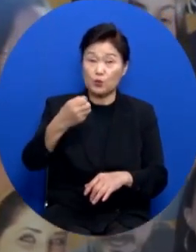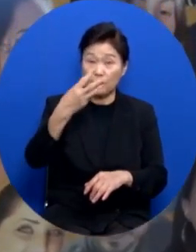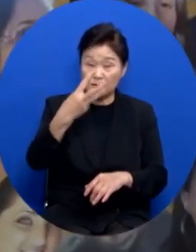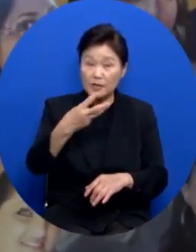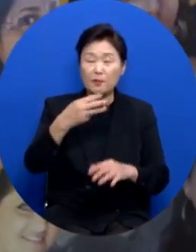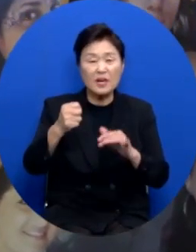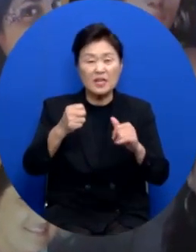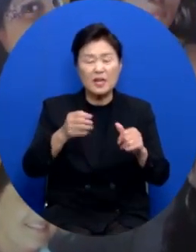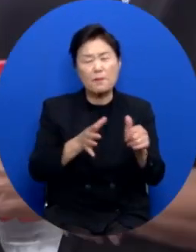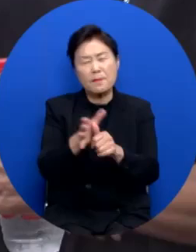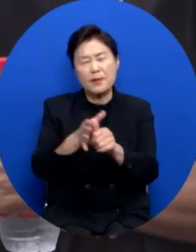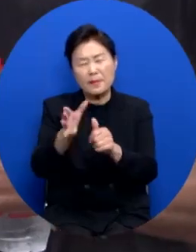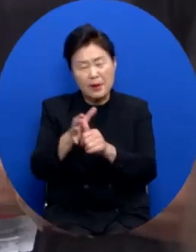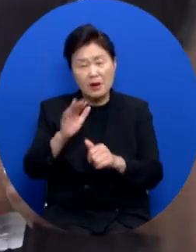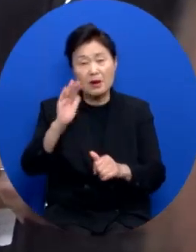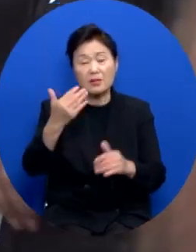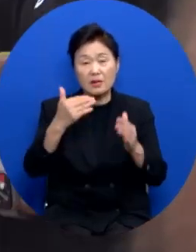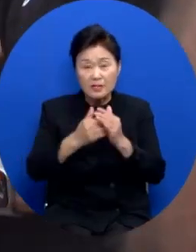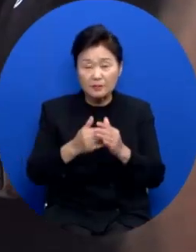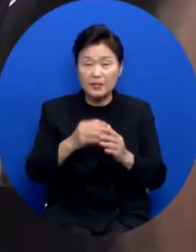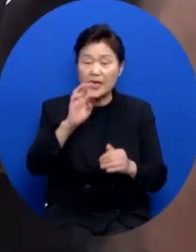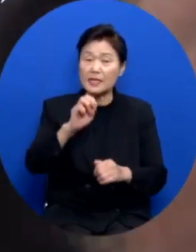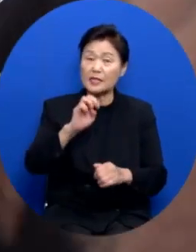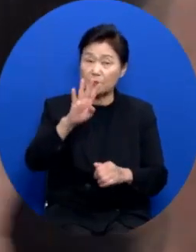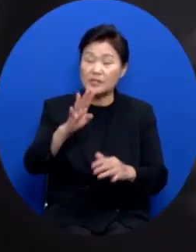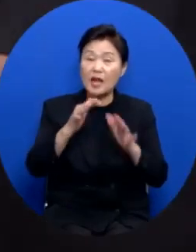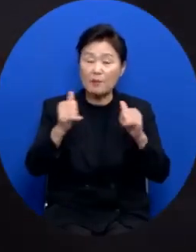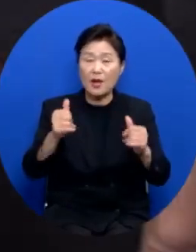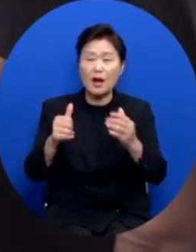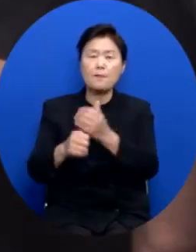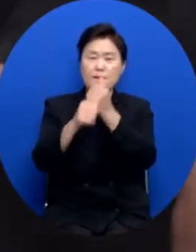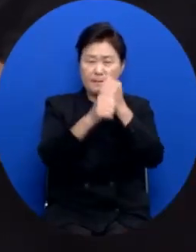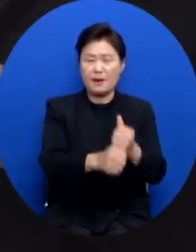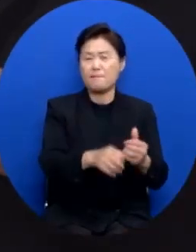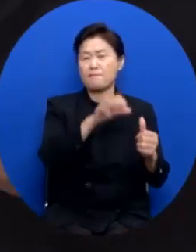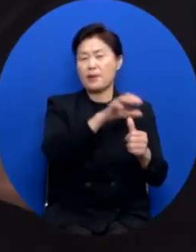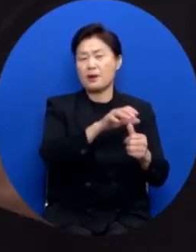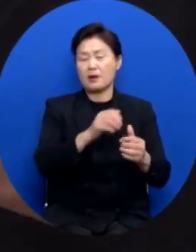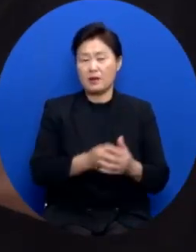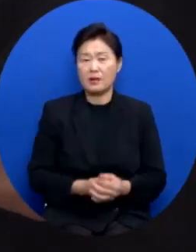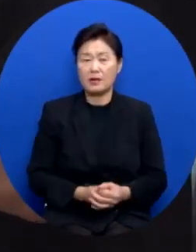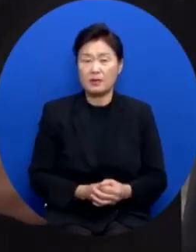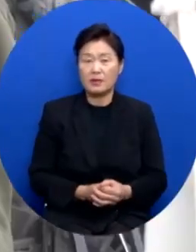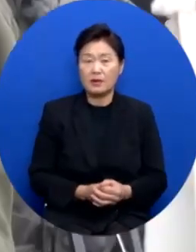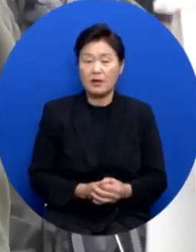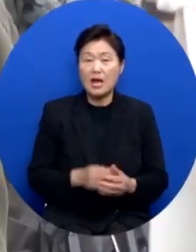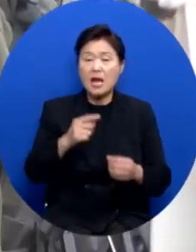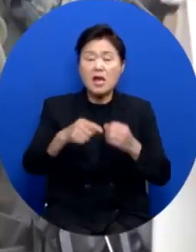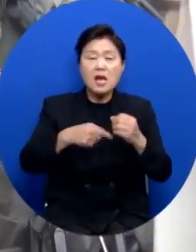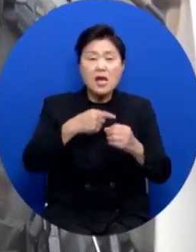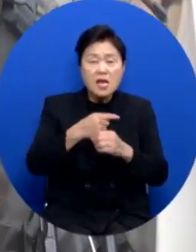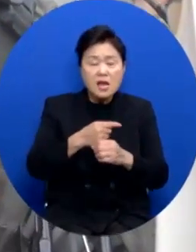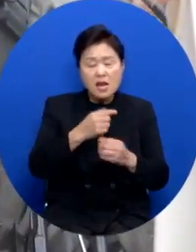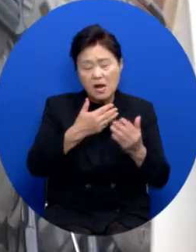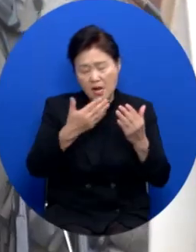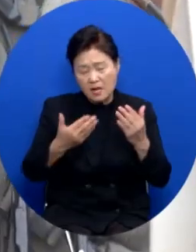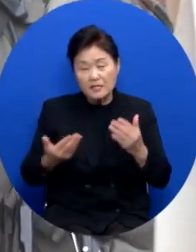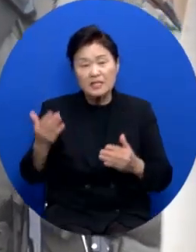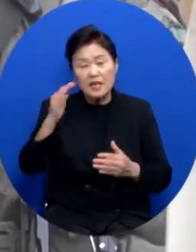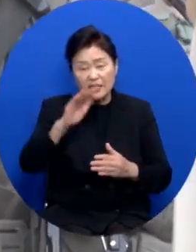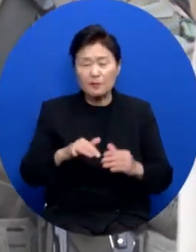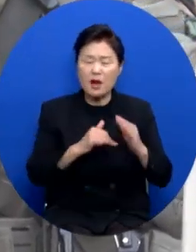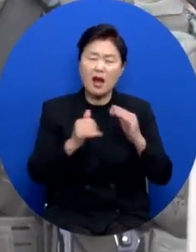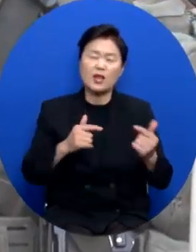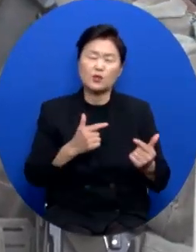393명이 살해됐습니다. 44명은 인질로 잡혀갔습니다. 1년이 지났지만